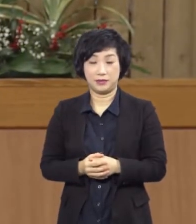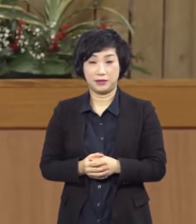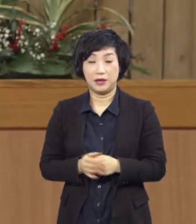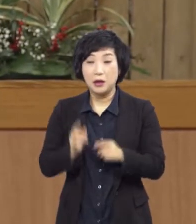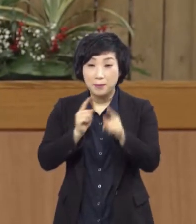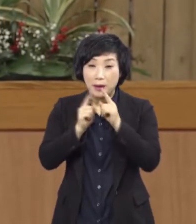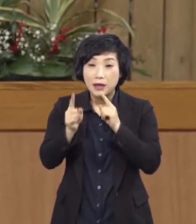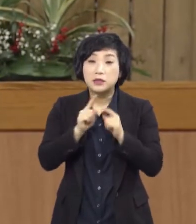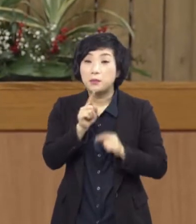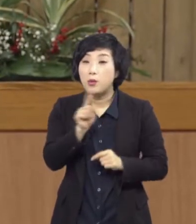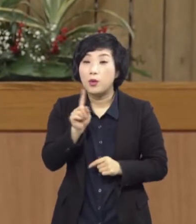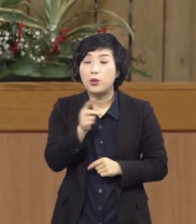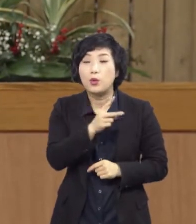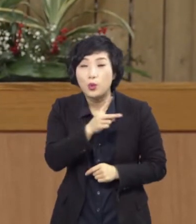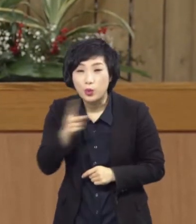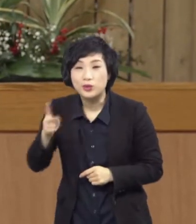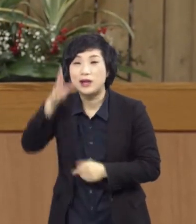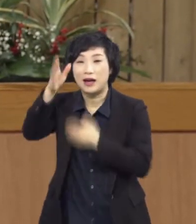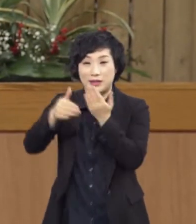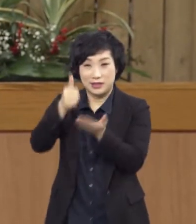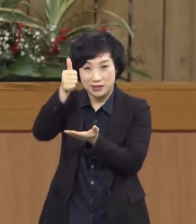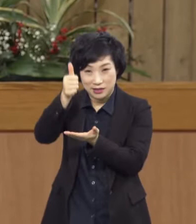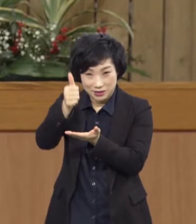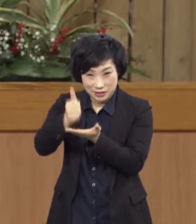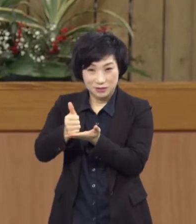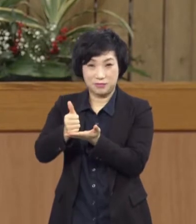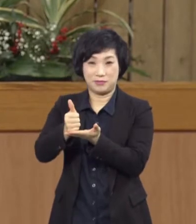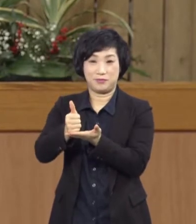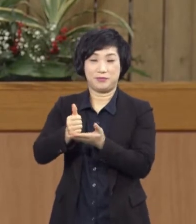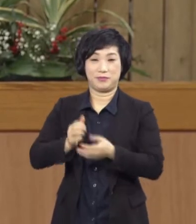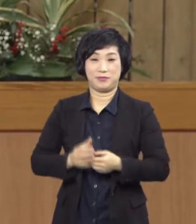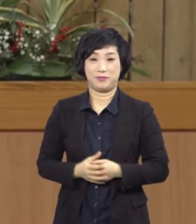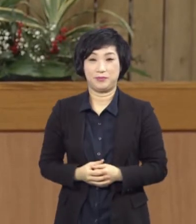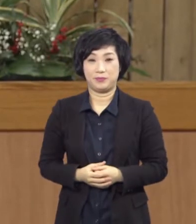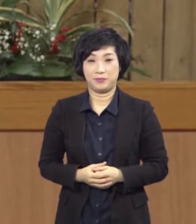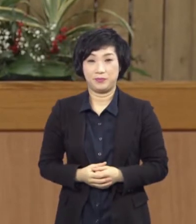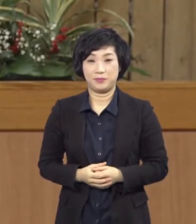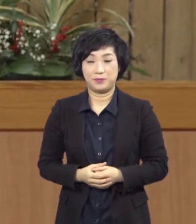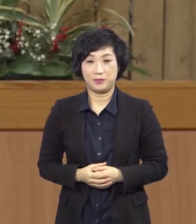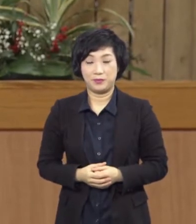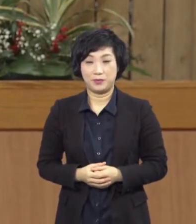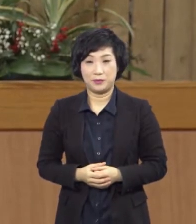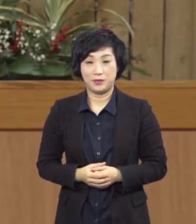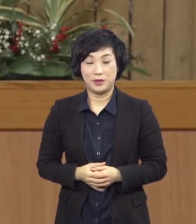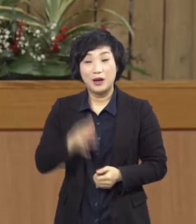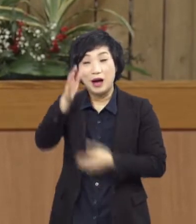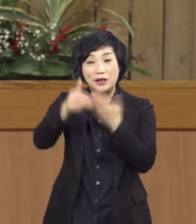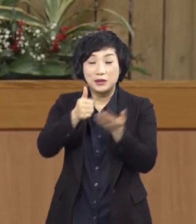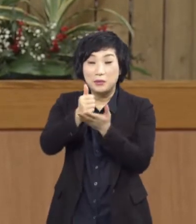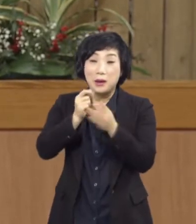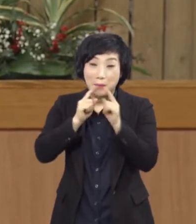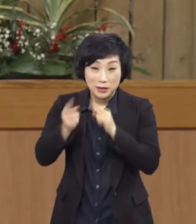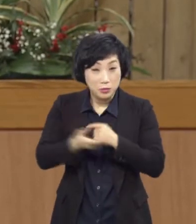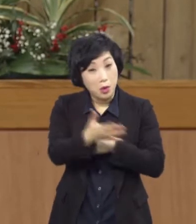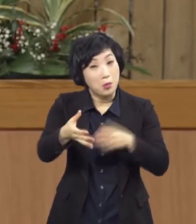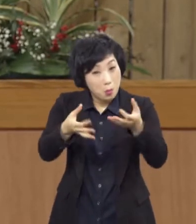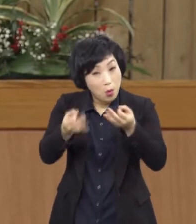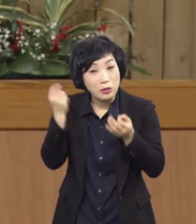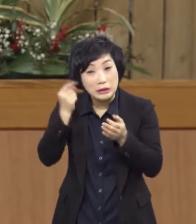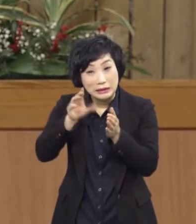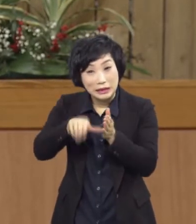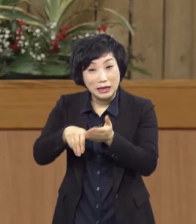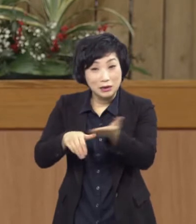이 말씀은 곧 하나님이시니라. 그래서 하나님 말씀을 듣는